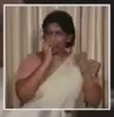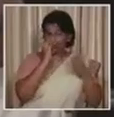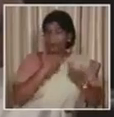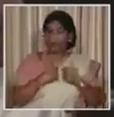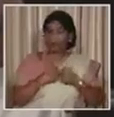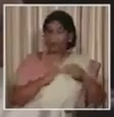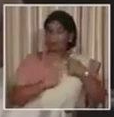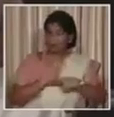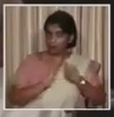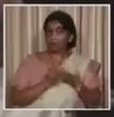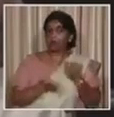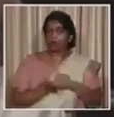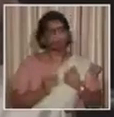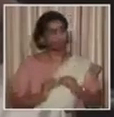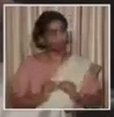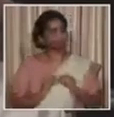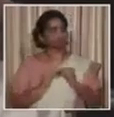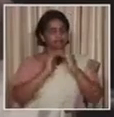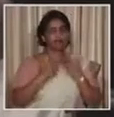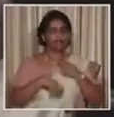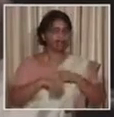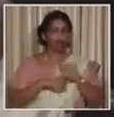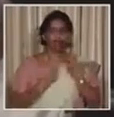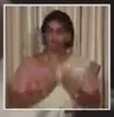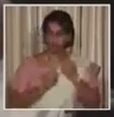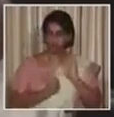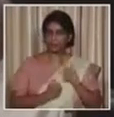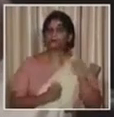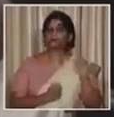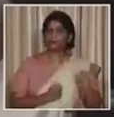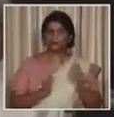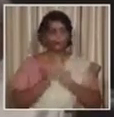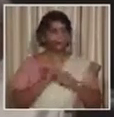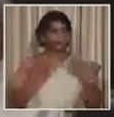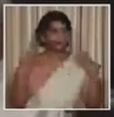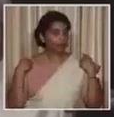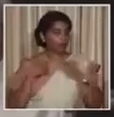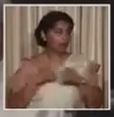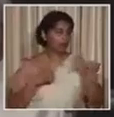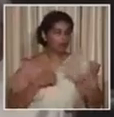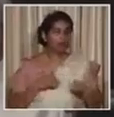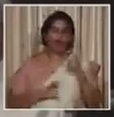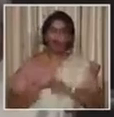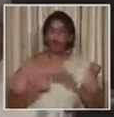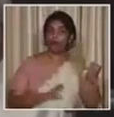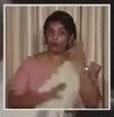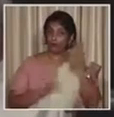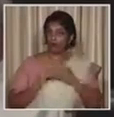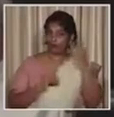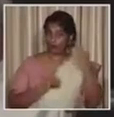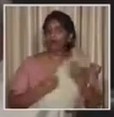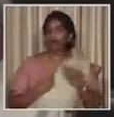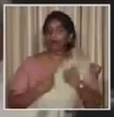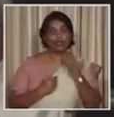අපේ මාතෘභූමිය යලි තොසවා තබන්නට අවකාශ උදා වී තියෙනවා මේ ණය පහසුකම් යටතේ වසර 4ක කාලයක් තුල